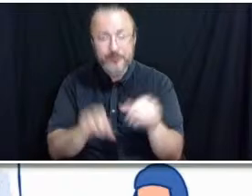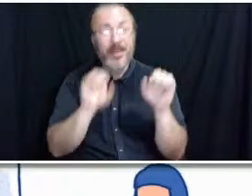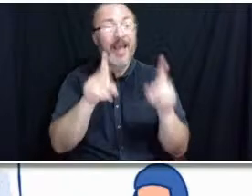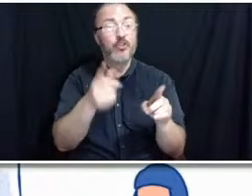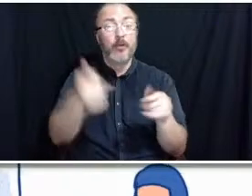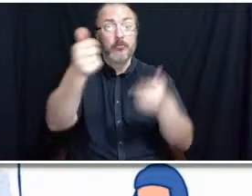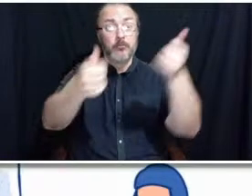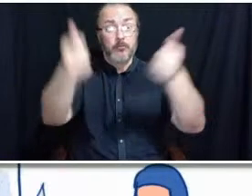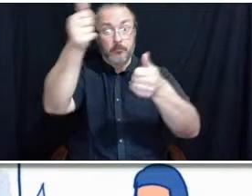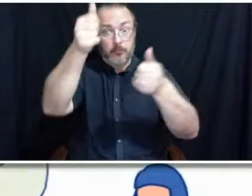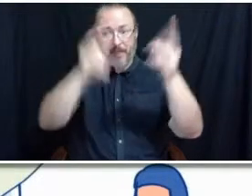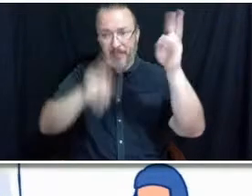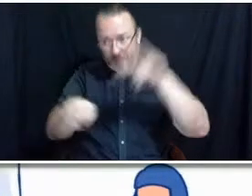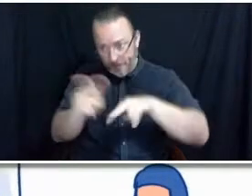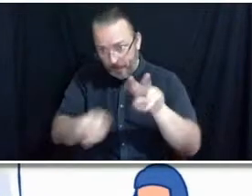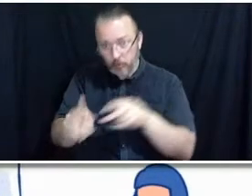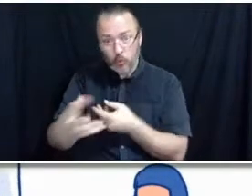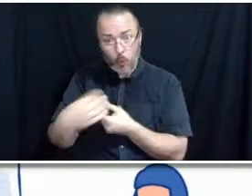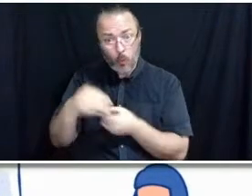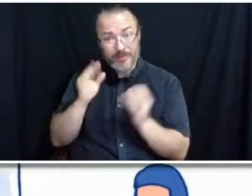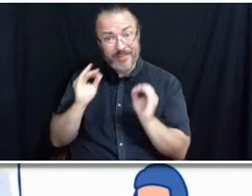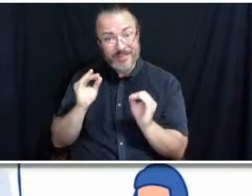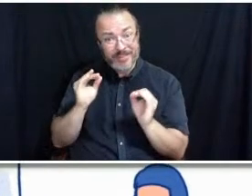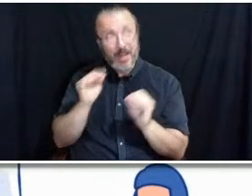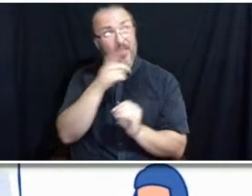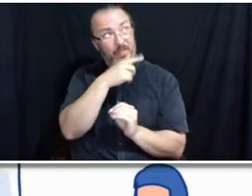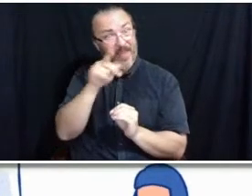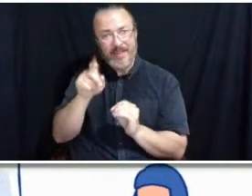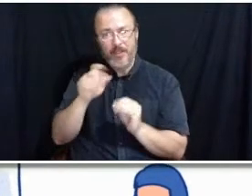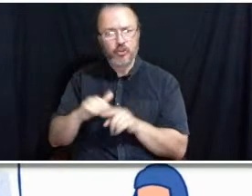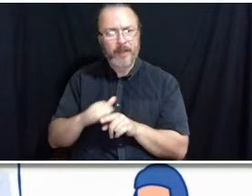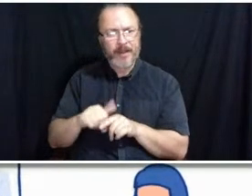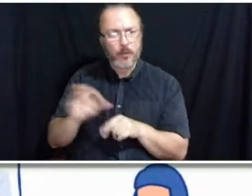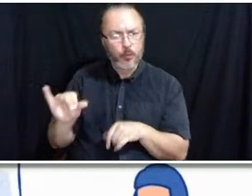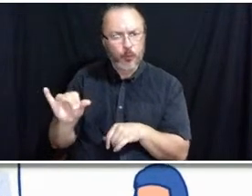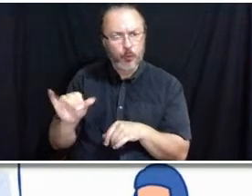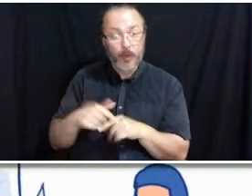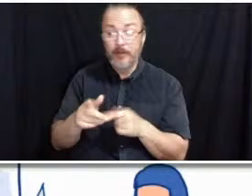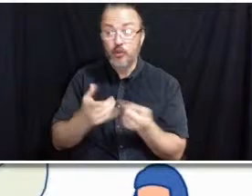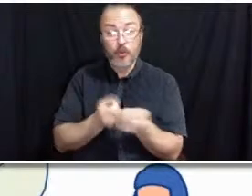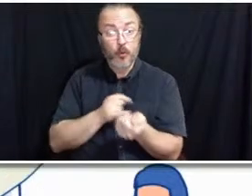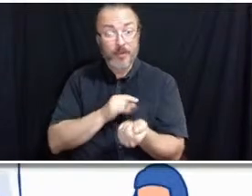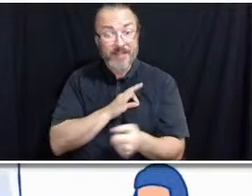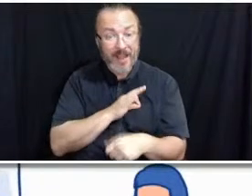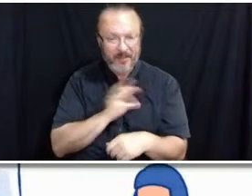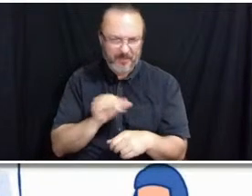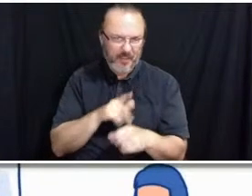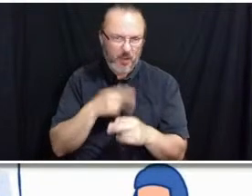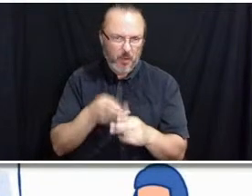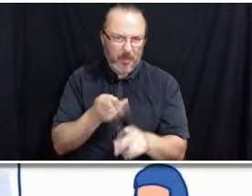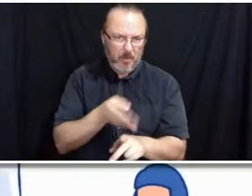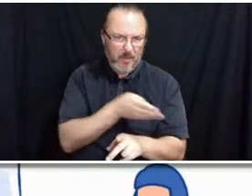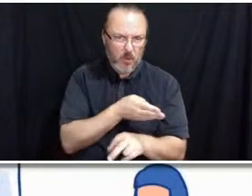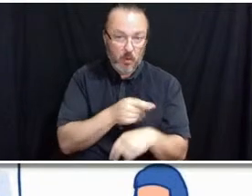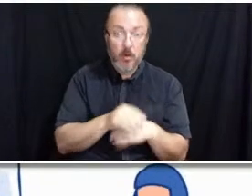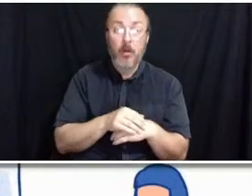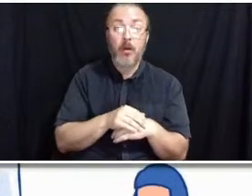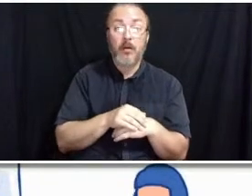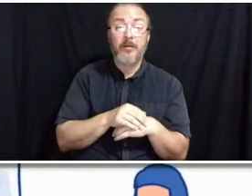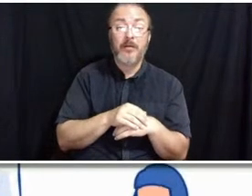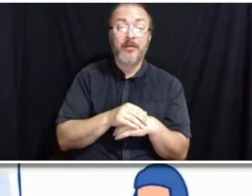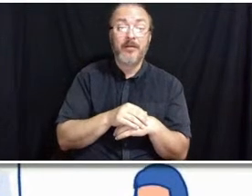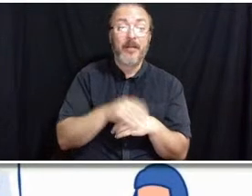Ceux qui sont chargés de la mise en œuvre de l'éducation inclusive ont également besoin d'une formation et le personnel d'appui, ça a été mentionné au début de la réunion,